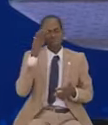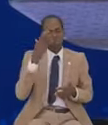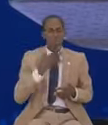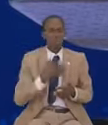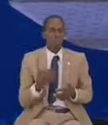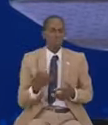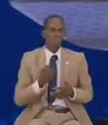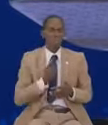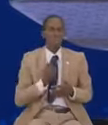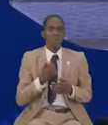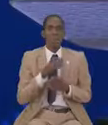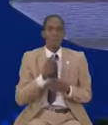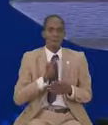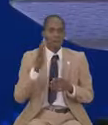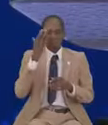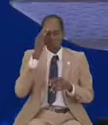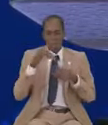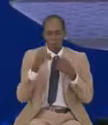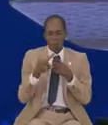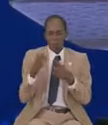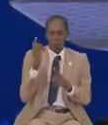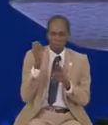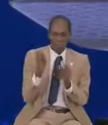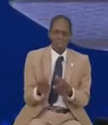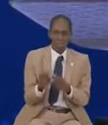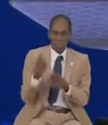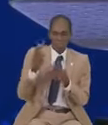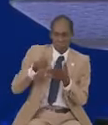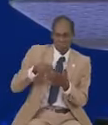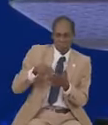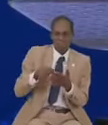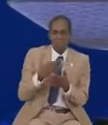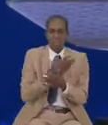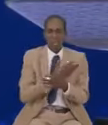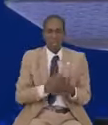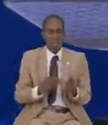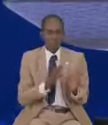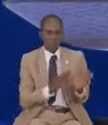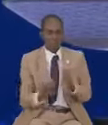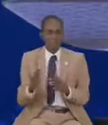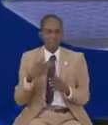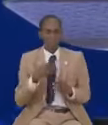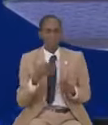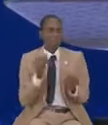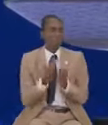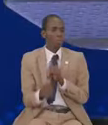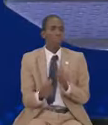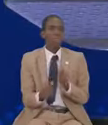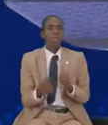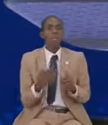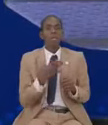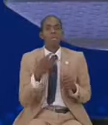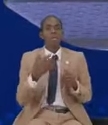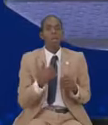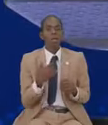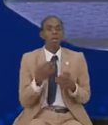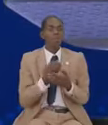lorsque l'examen s'approche je vais vite et puis je vais réussir et puis six ans